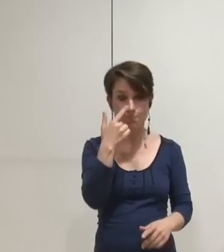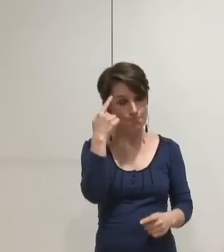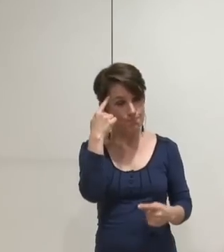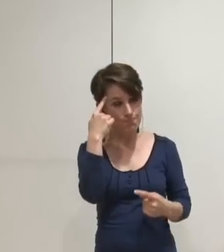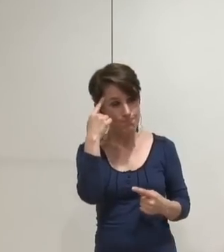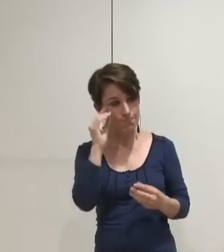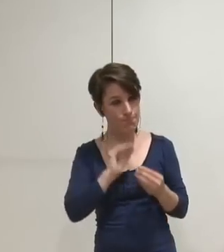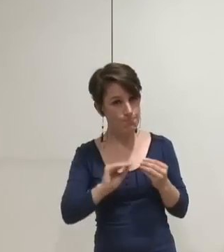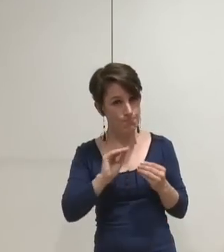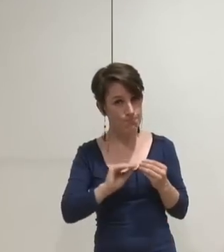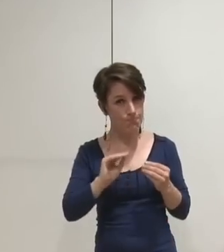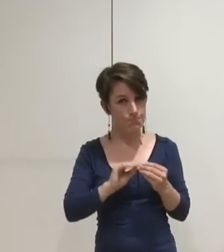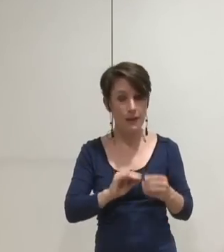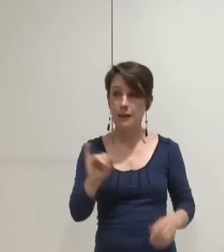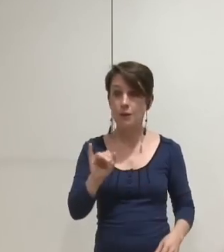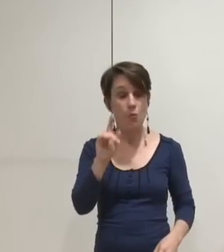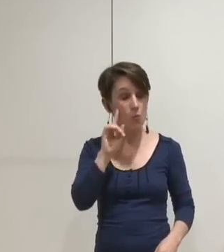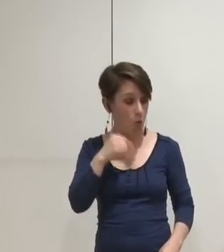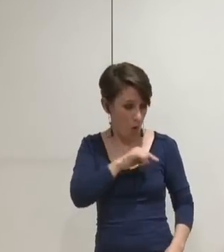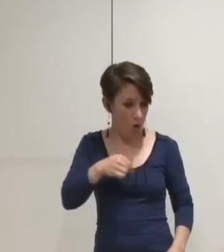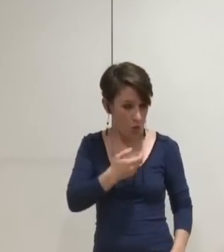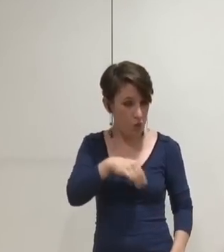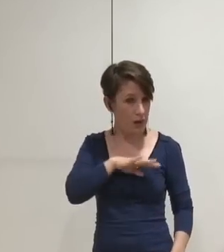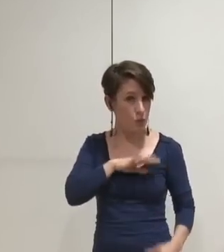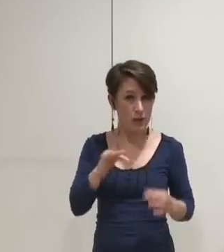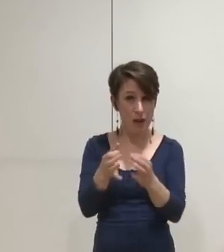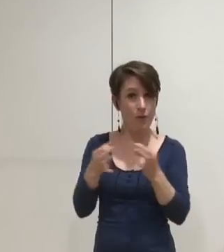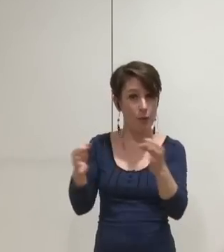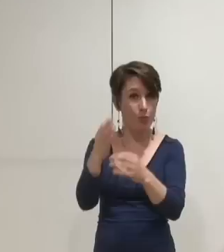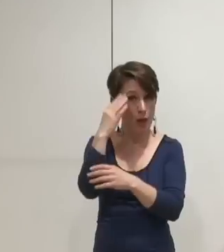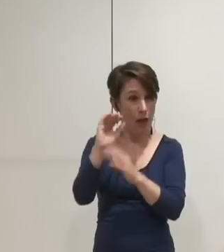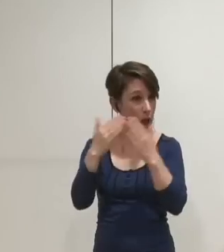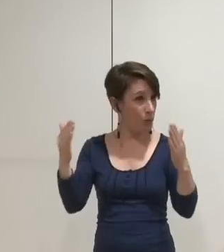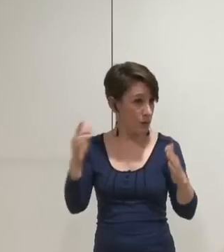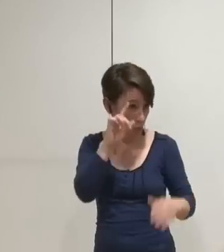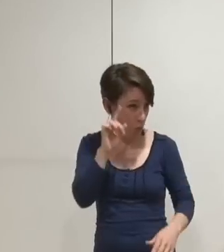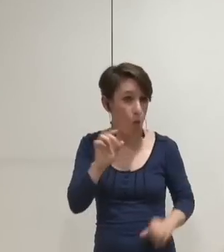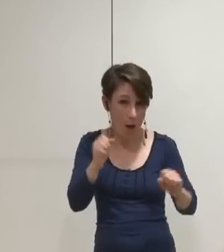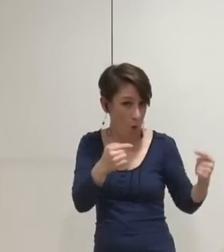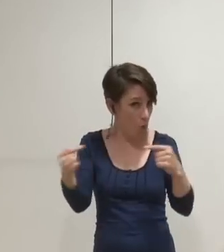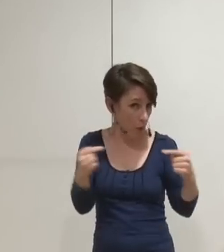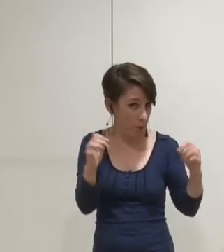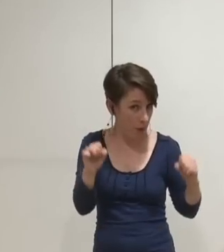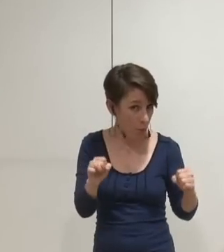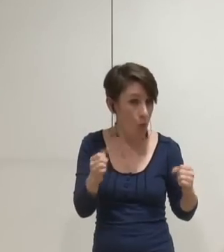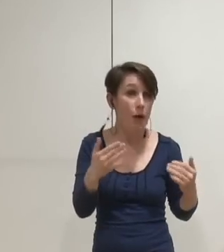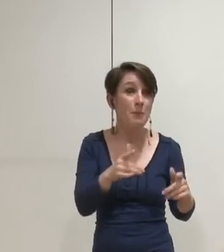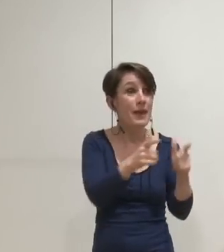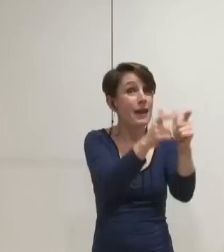collectivité que de porter de tels équipements moi ça ne me choque pas que ces questions là puissent être posées mais le